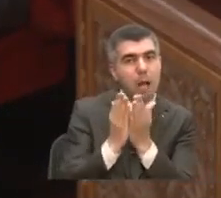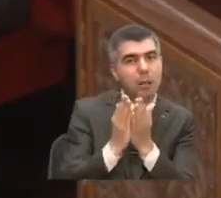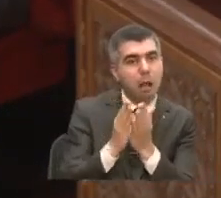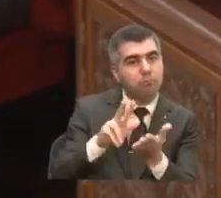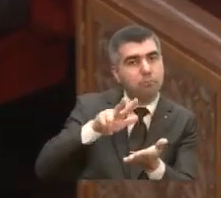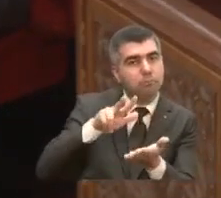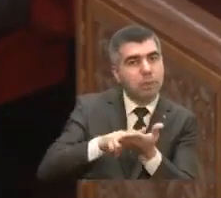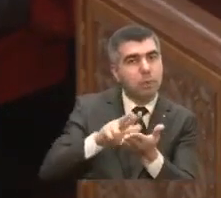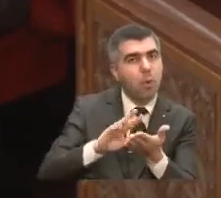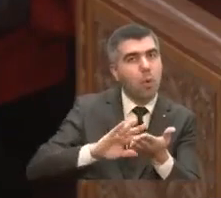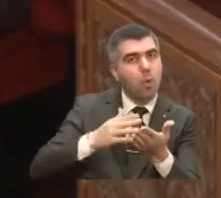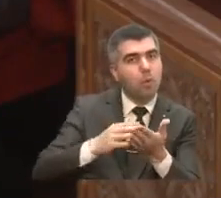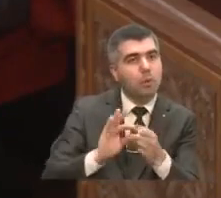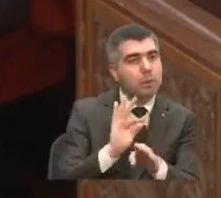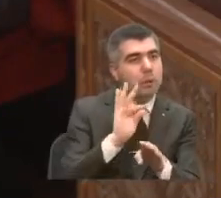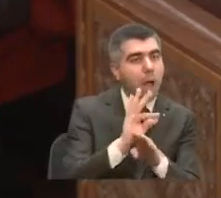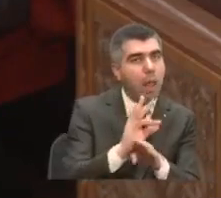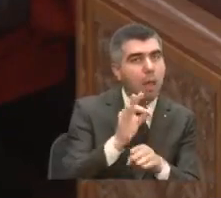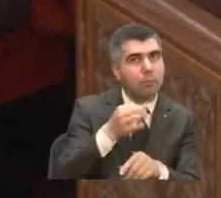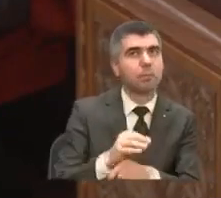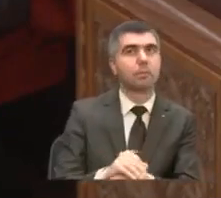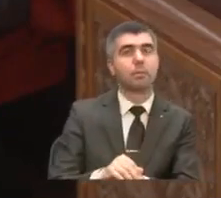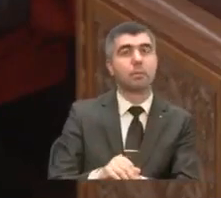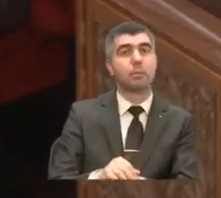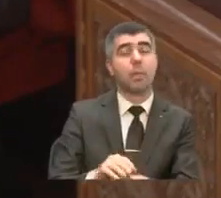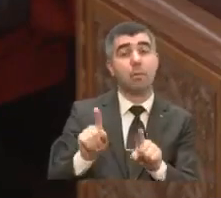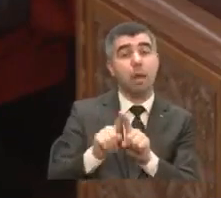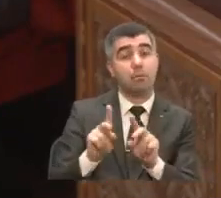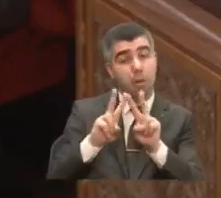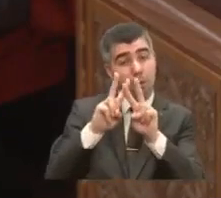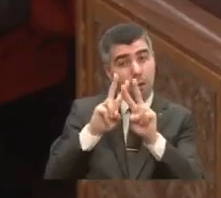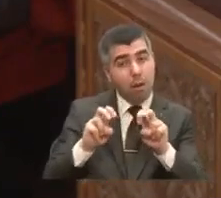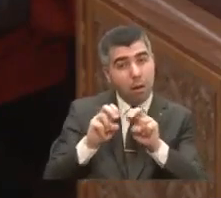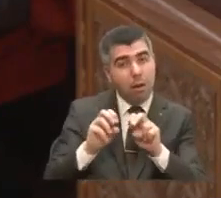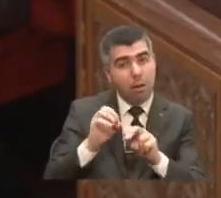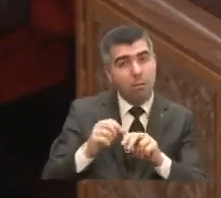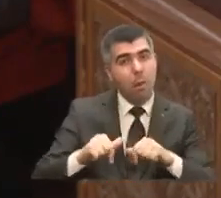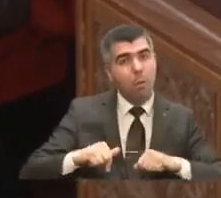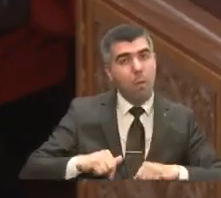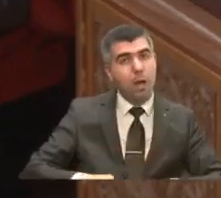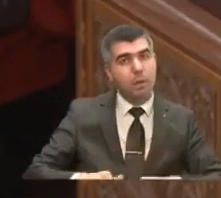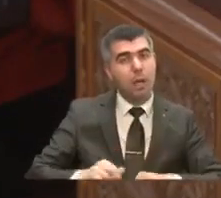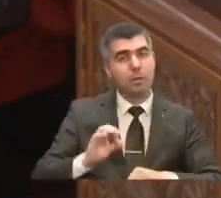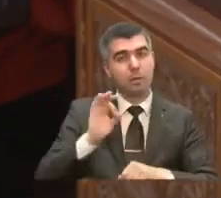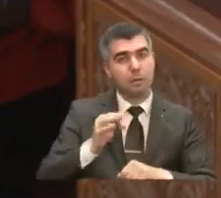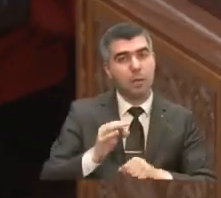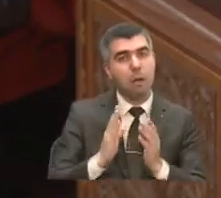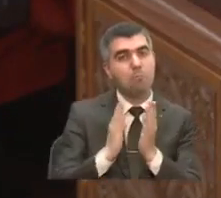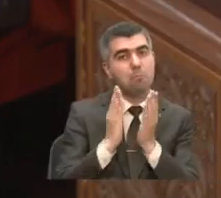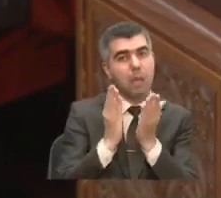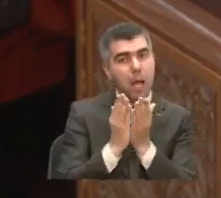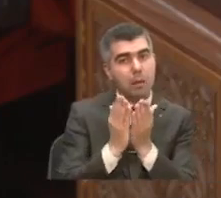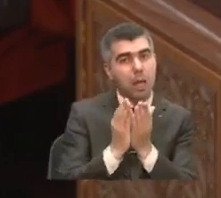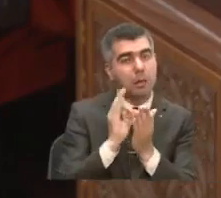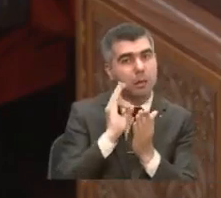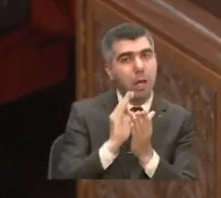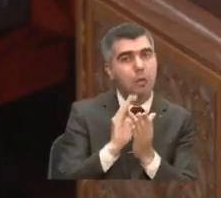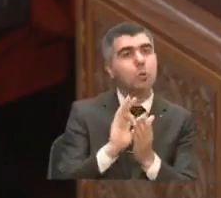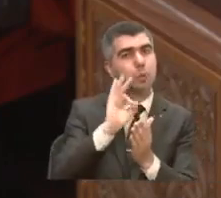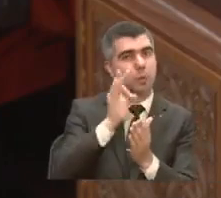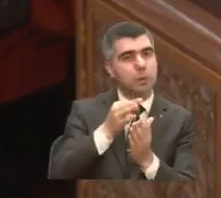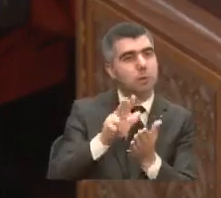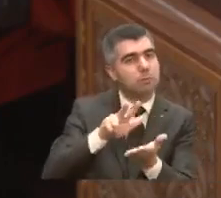تيقول بصريح العباره انه لما تنقوموا بالمعاينه اللي تتكون ايجابيه تعتبر هذه المعاينه